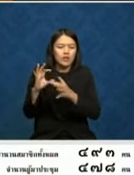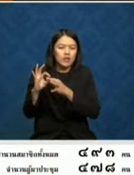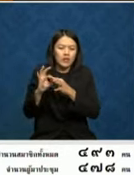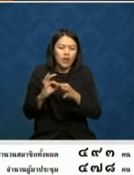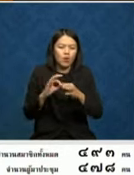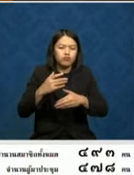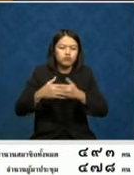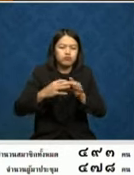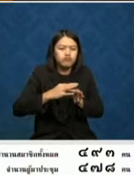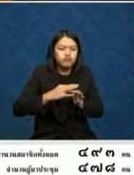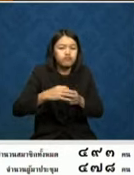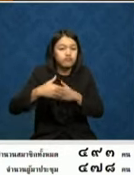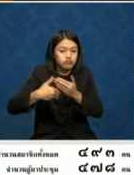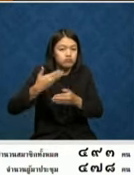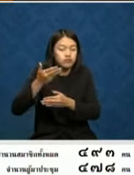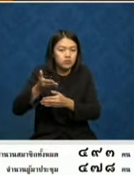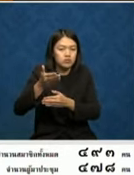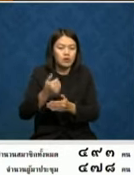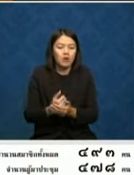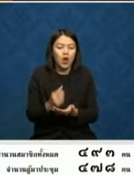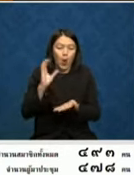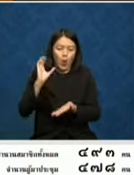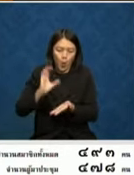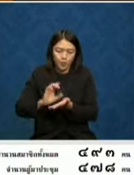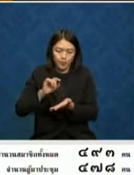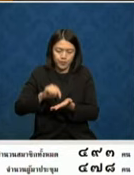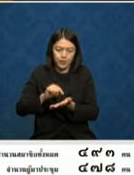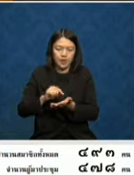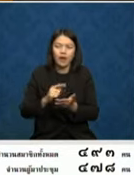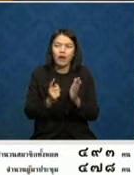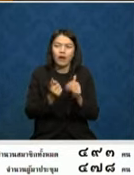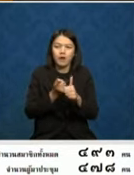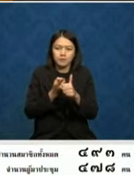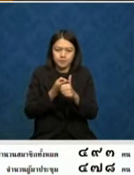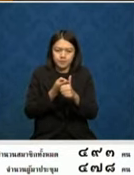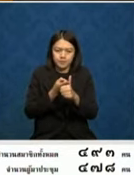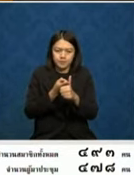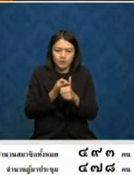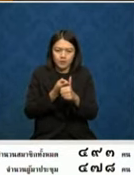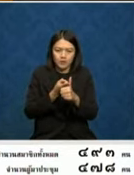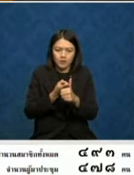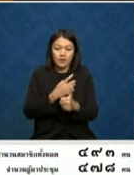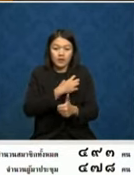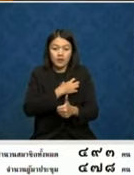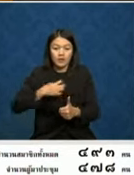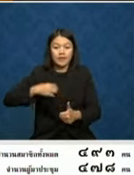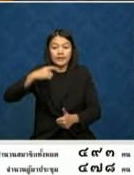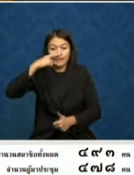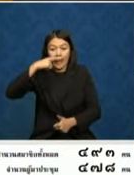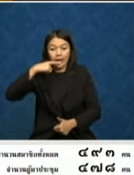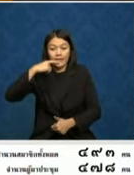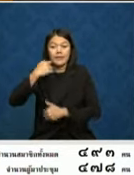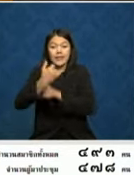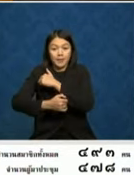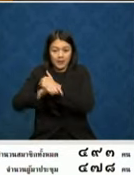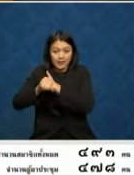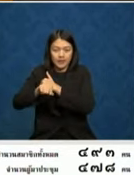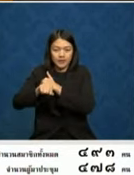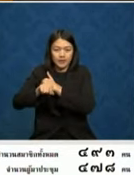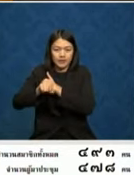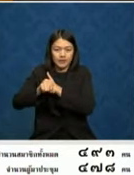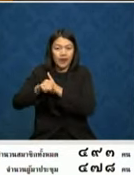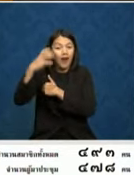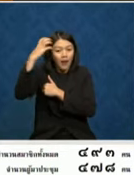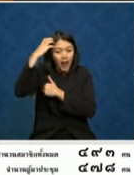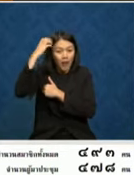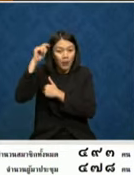อย่างที่ท่านได้เรียนนะครับงบประมาณในส่วนนี้เนี่ยประเด็นแรกเลยนะครับเป็นสถานทูตไทยในต่างประเทศซึ่งเป็นประเทศ